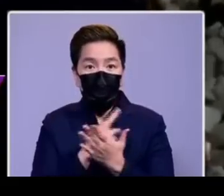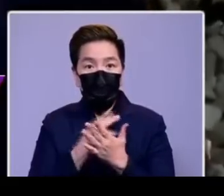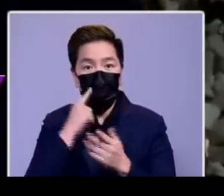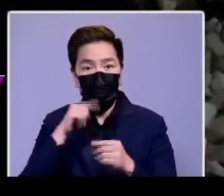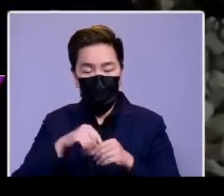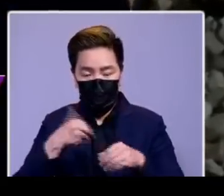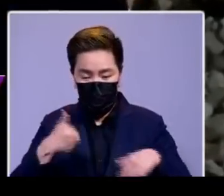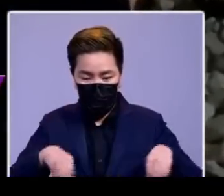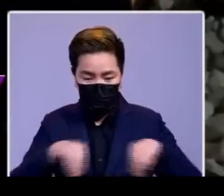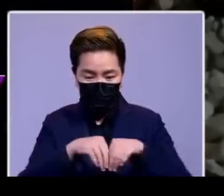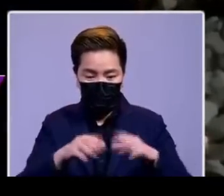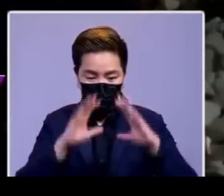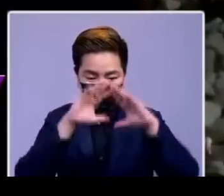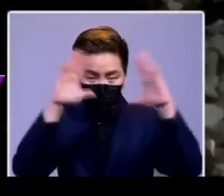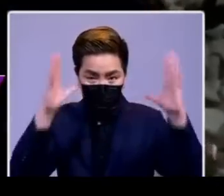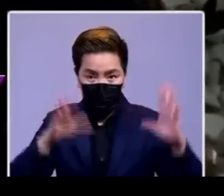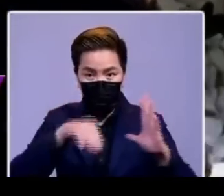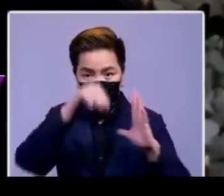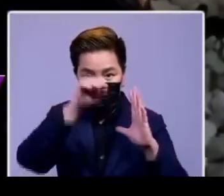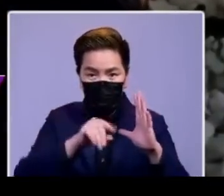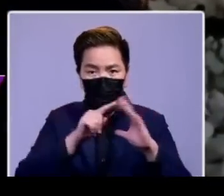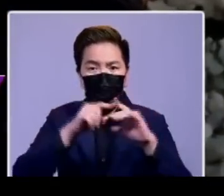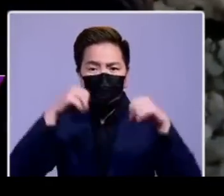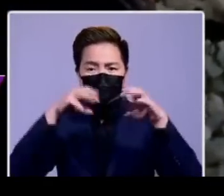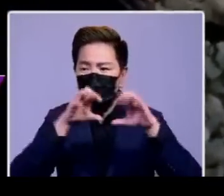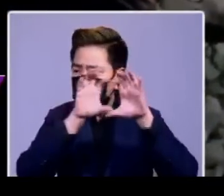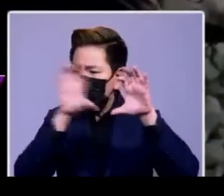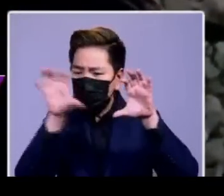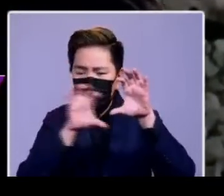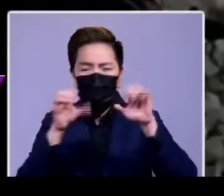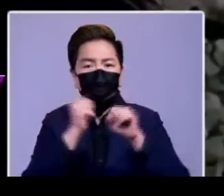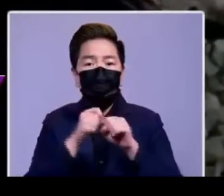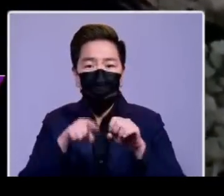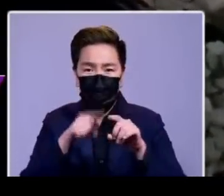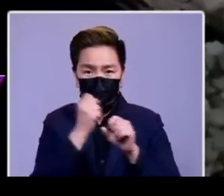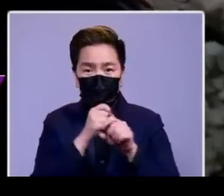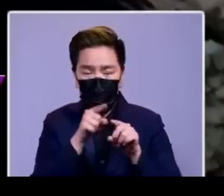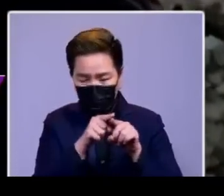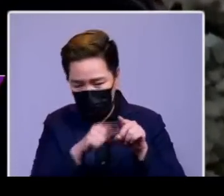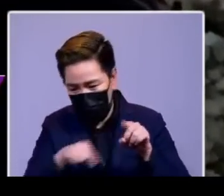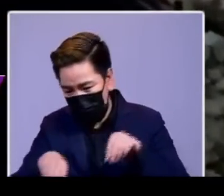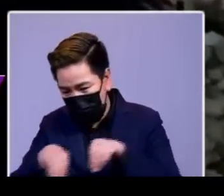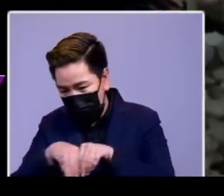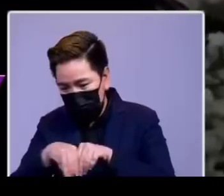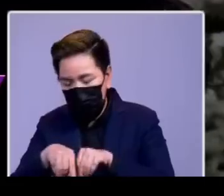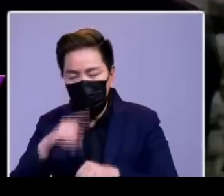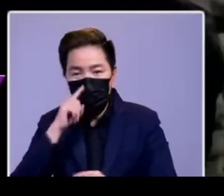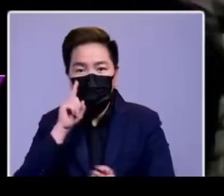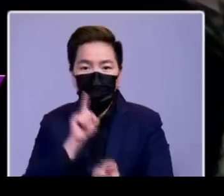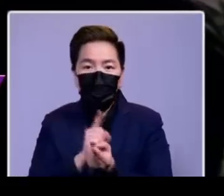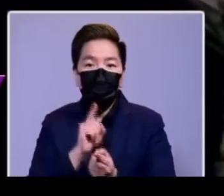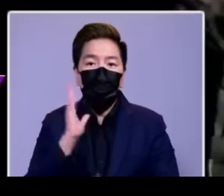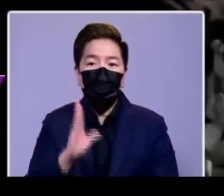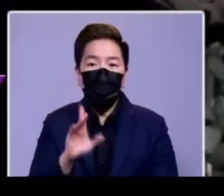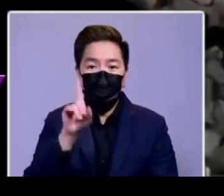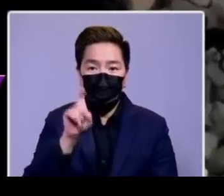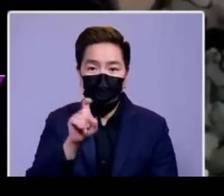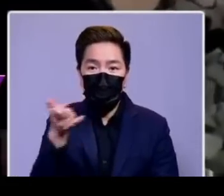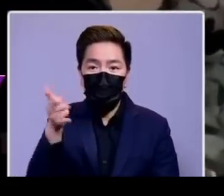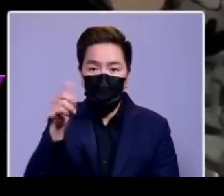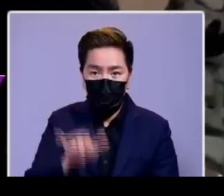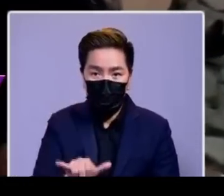ณข้างตู้คอนโทรลไฟนะฮะในโรงงานเนี่ยหลอมแร่นี่แหละฮะ ค่ะ จุดนั้นเนี่ยไปพบศพของ